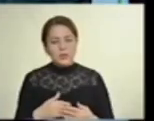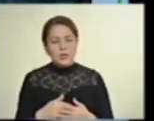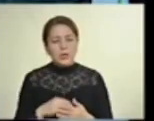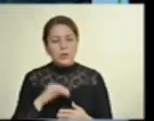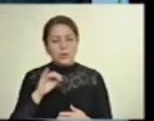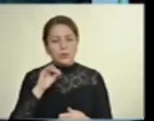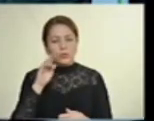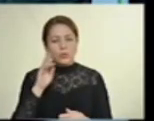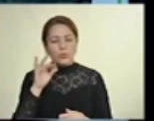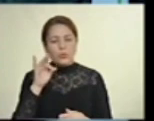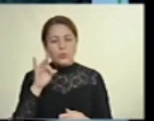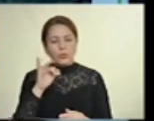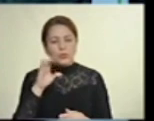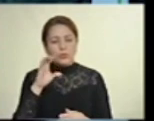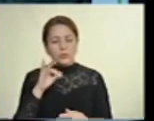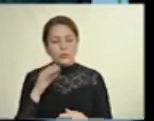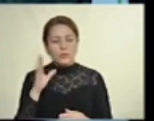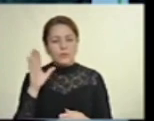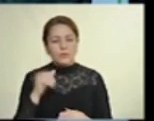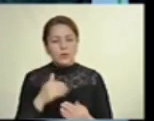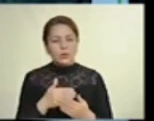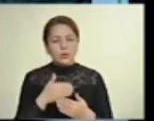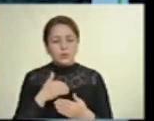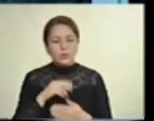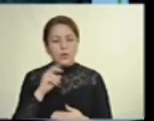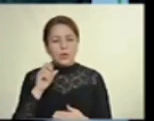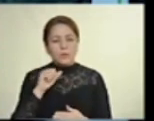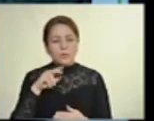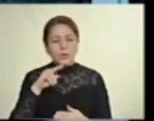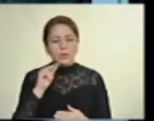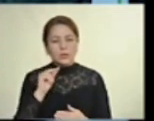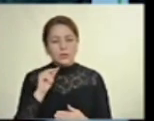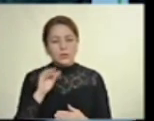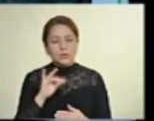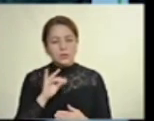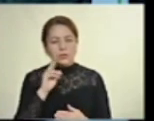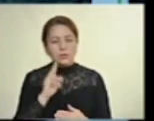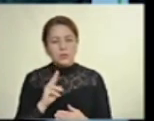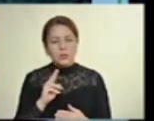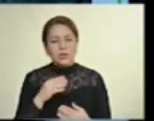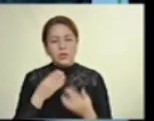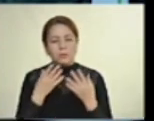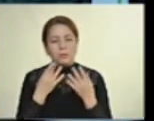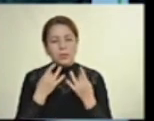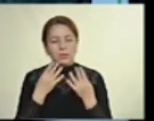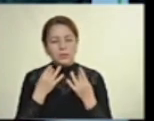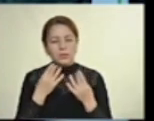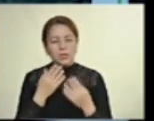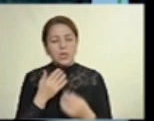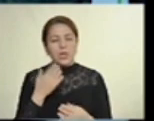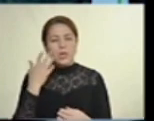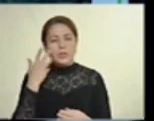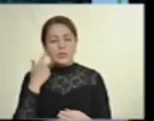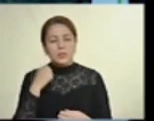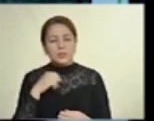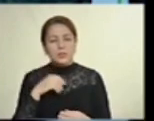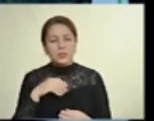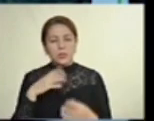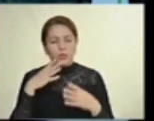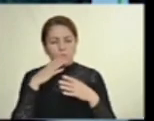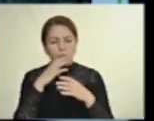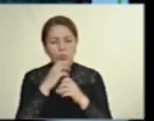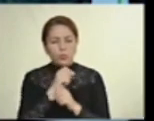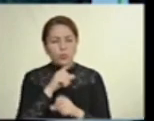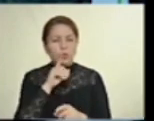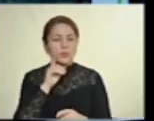ya'ni orqa tomoni asosan balchiq rangiga o'xshash, to'q yashil rangda bo'ladi. Ularning